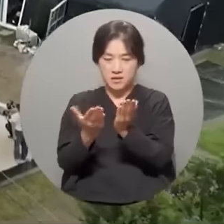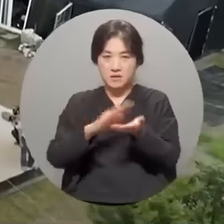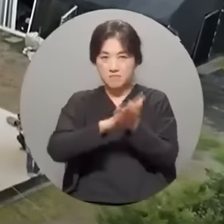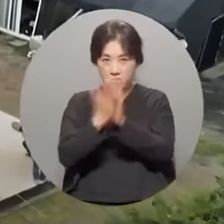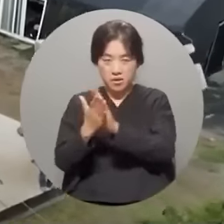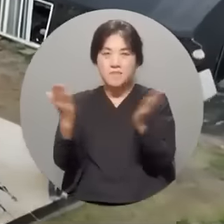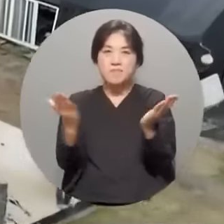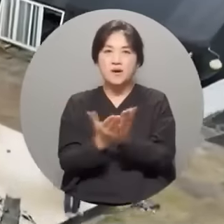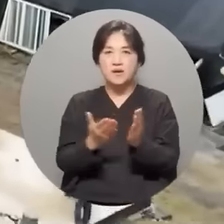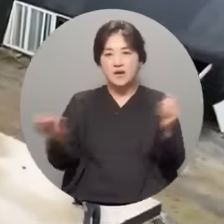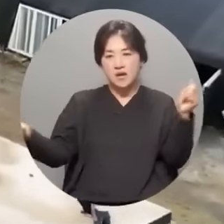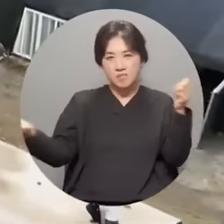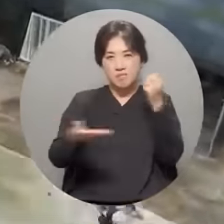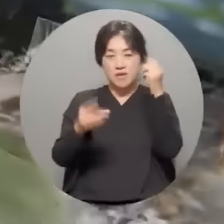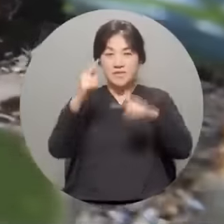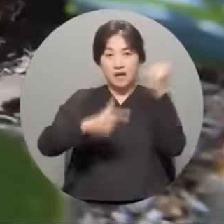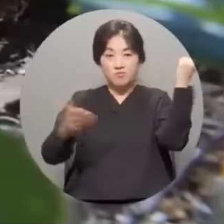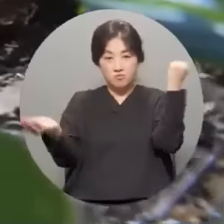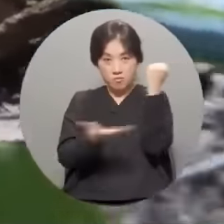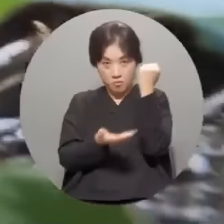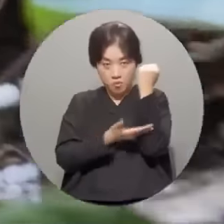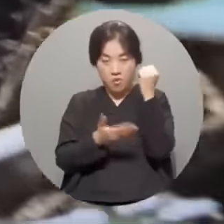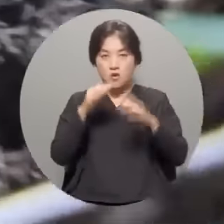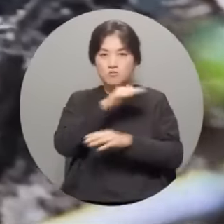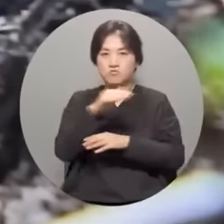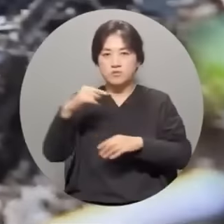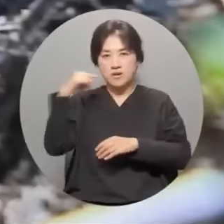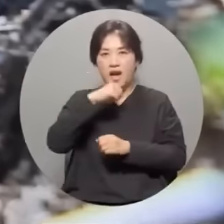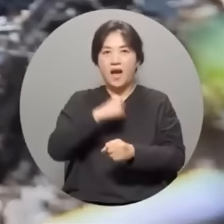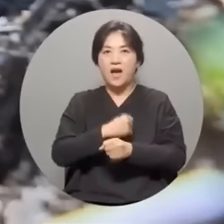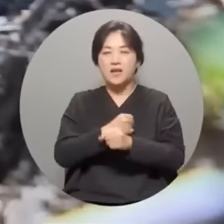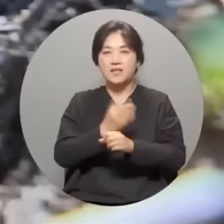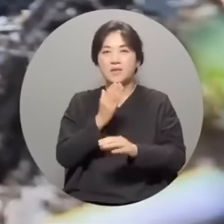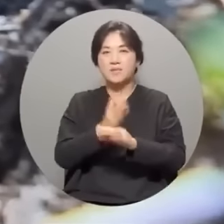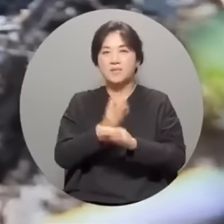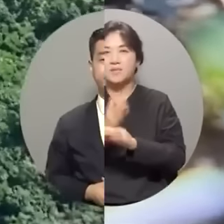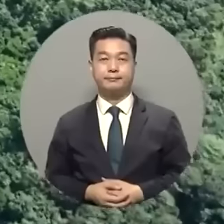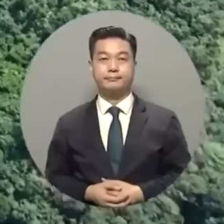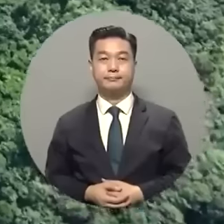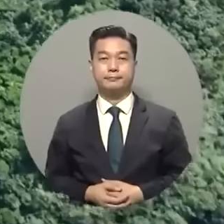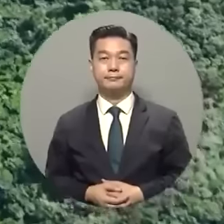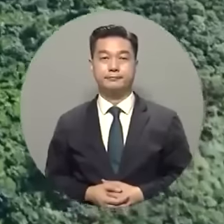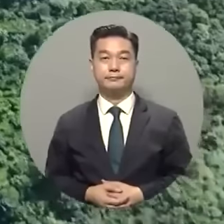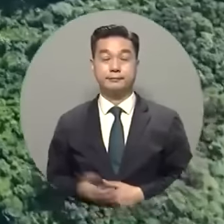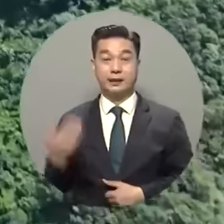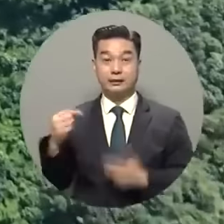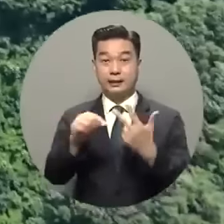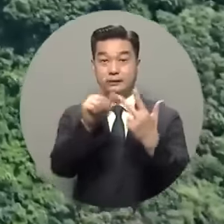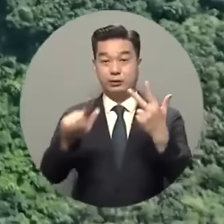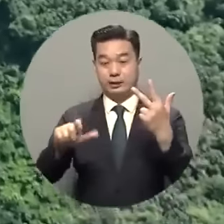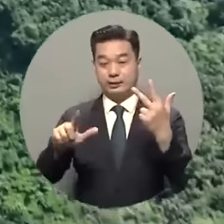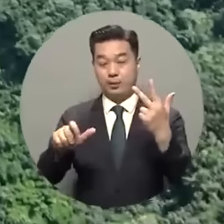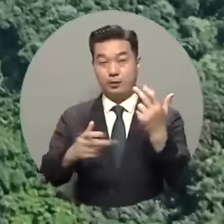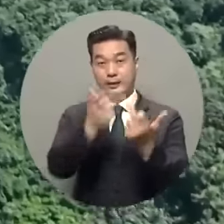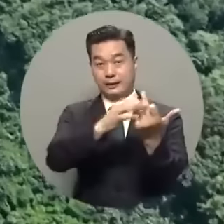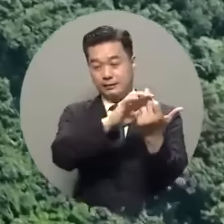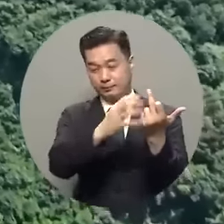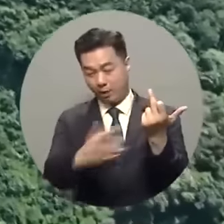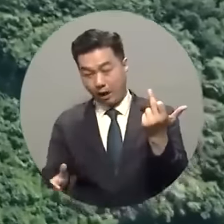강화하고 있다고 덧붙였습니다 바로 간다 차현진 있니다 지난 15일 산사태가 발생한 경북